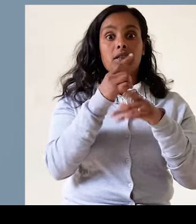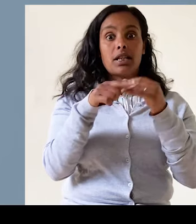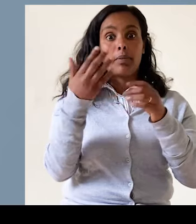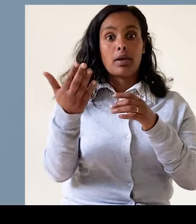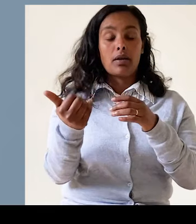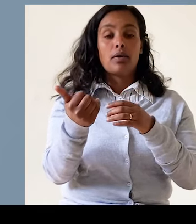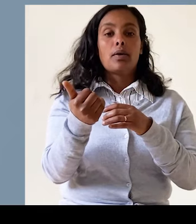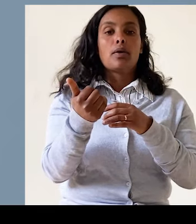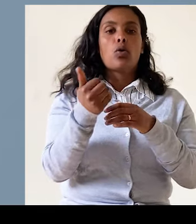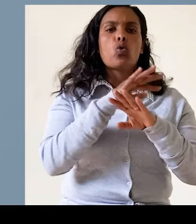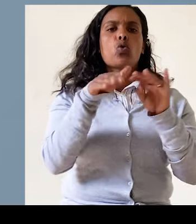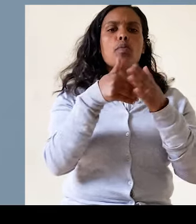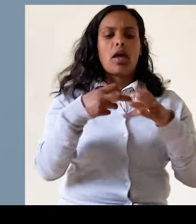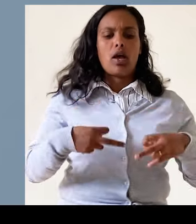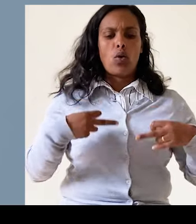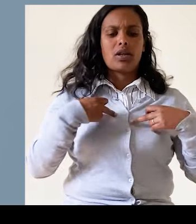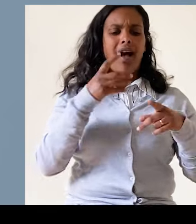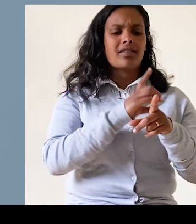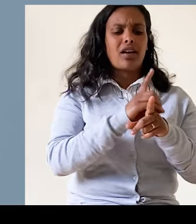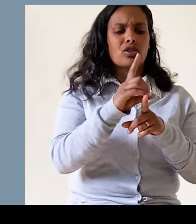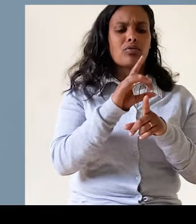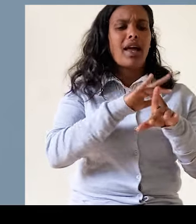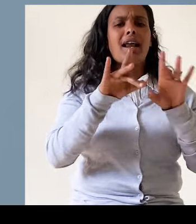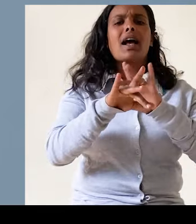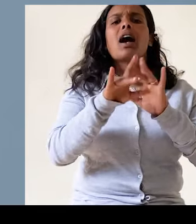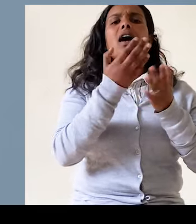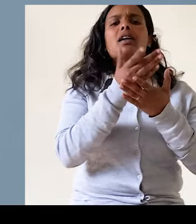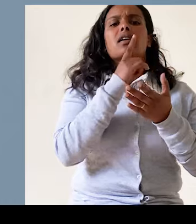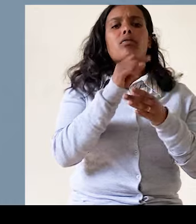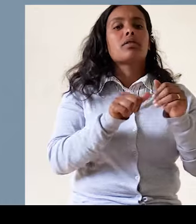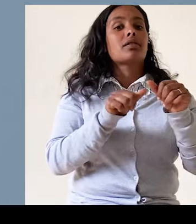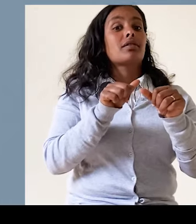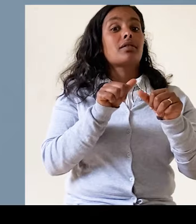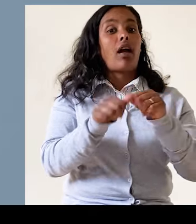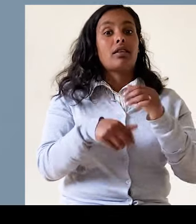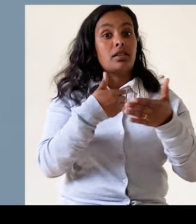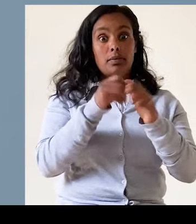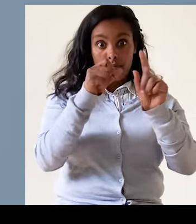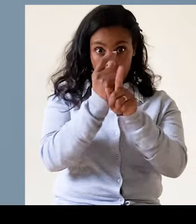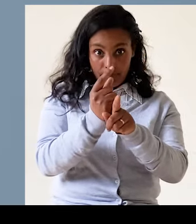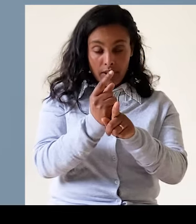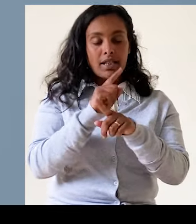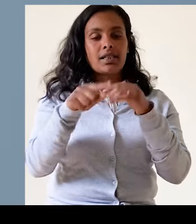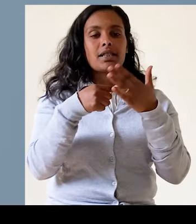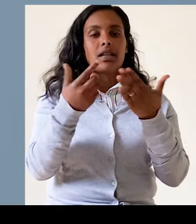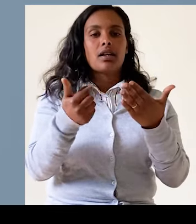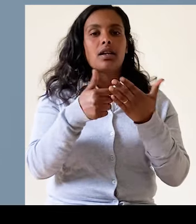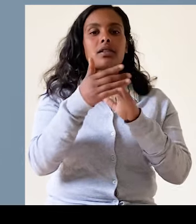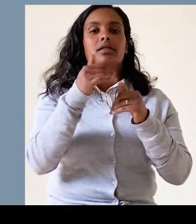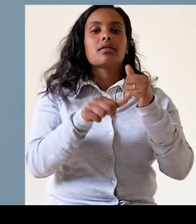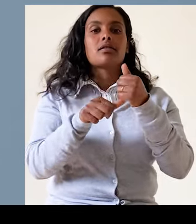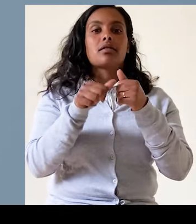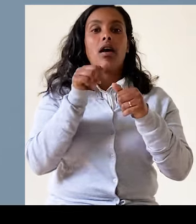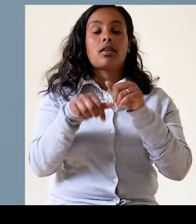እንደነበረው ሁሉንም የህይወትሽን አቅጣጫ ነው የነካ የአይነት ጥቃት ነው አይደል የደረሰብሽ። ስለዚህ የዚህ